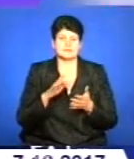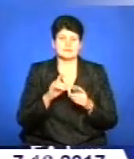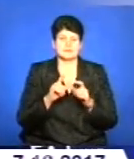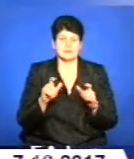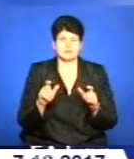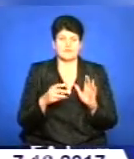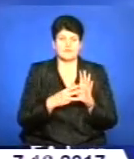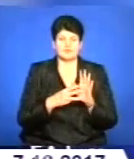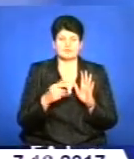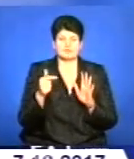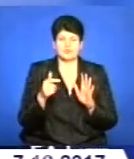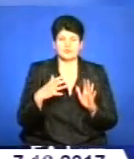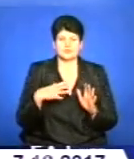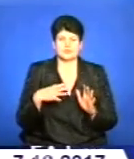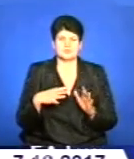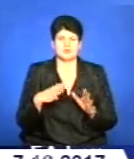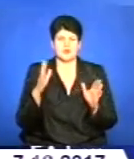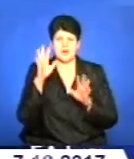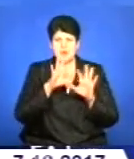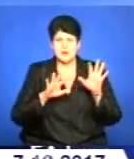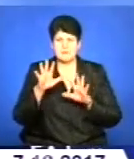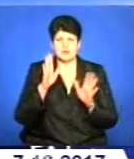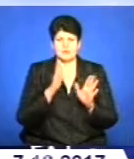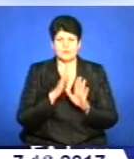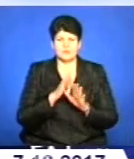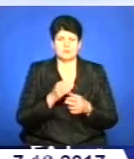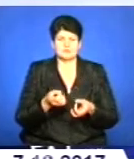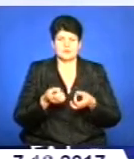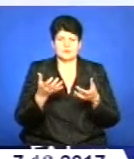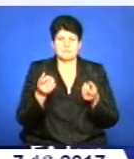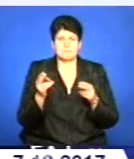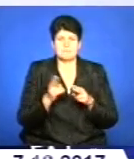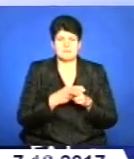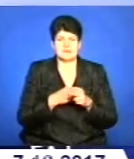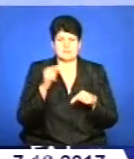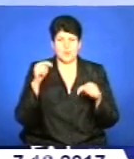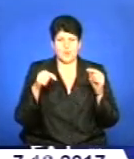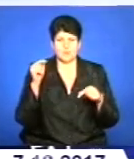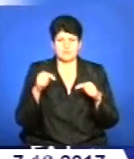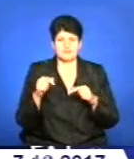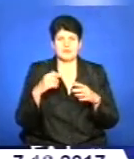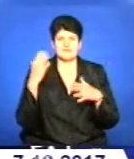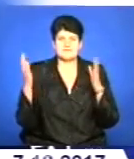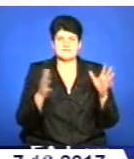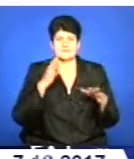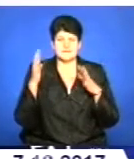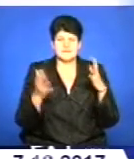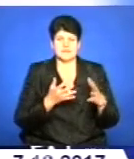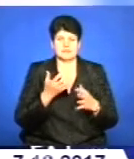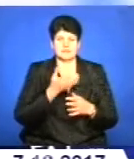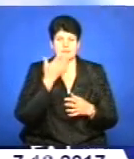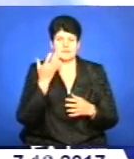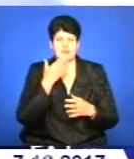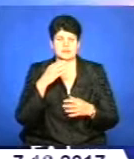8 грудня очікується хмарна погода з проясненнями, без істотних опадів. Вітер південно-західного